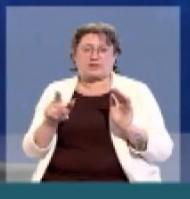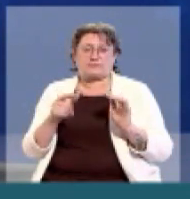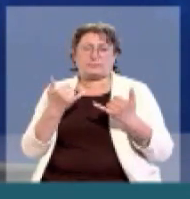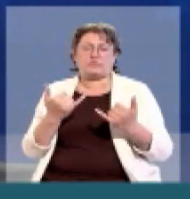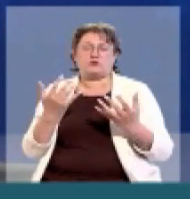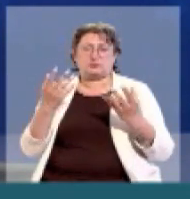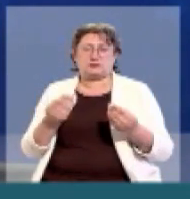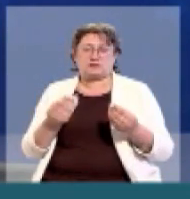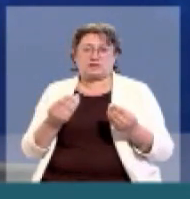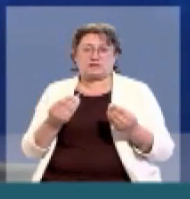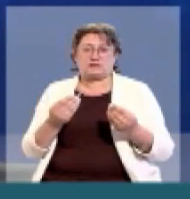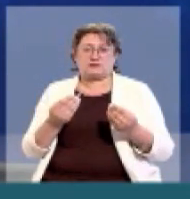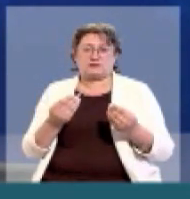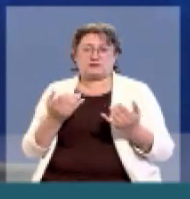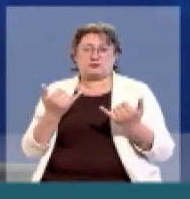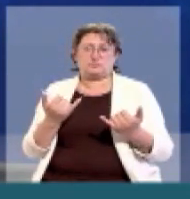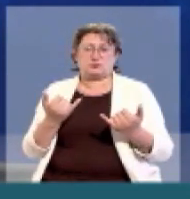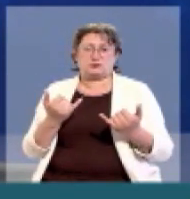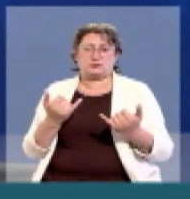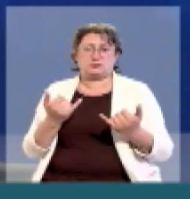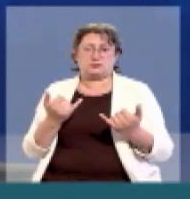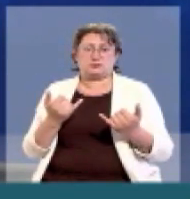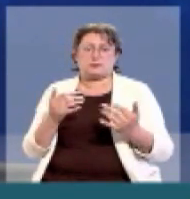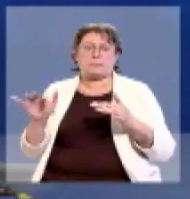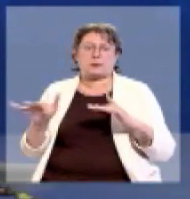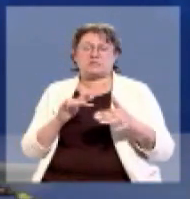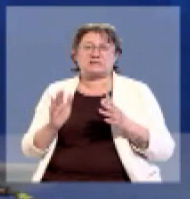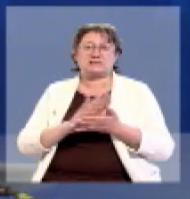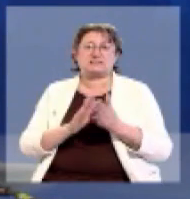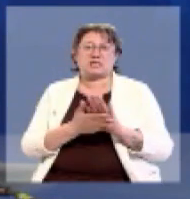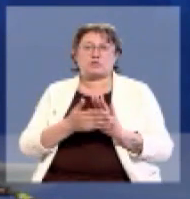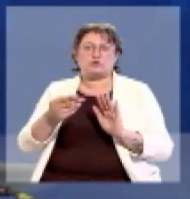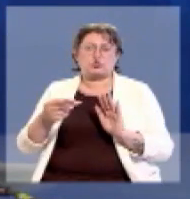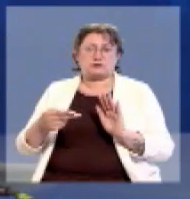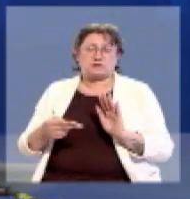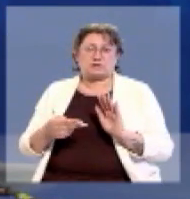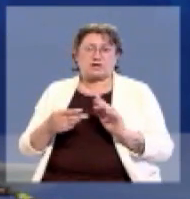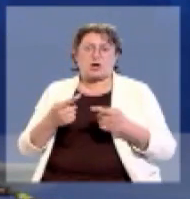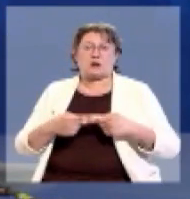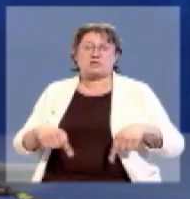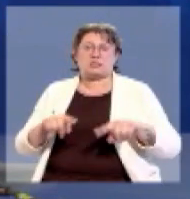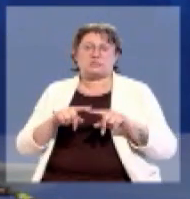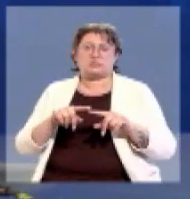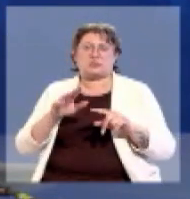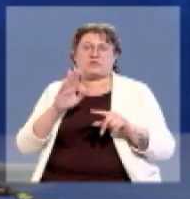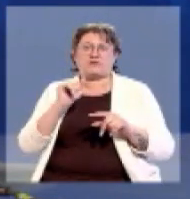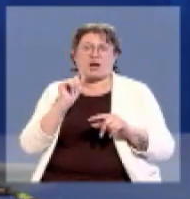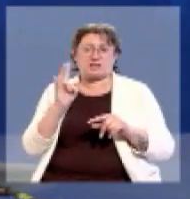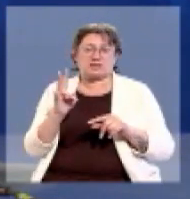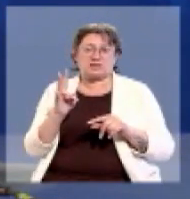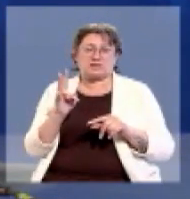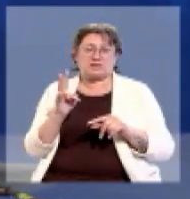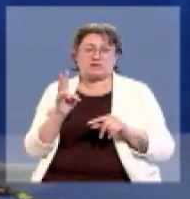На сегодняшний день сейчас идет процесс заключения договора с подрядной организацией ТОВАН.